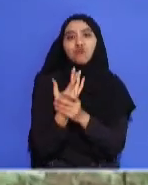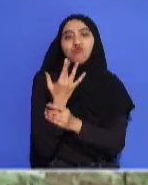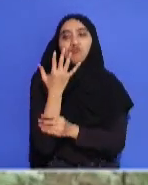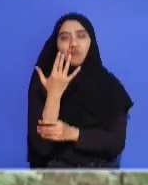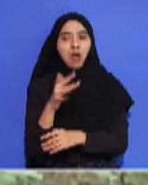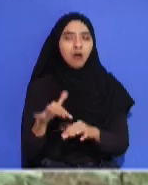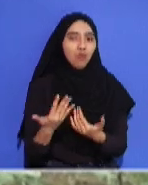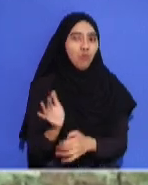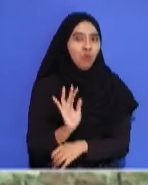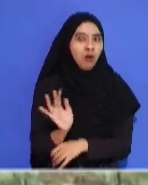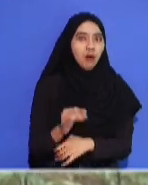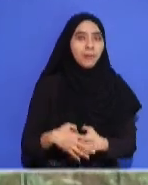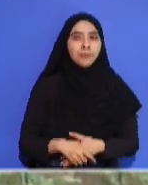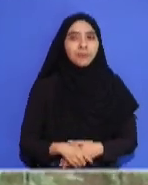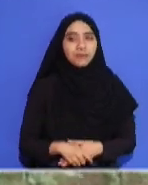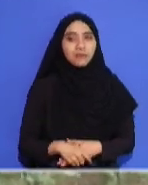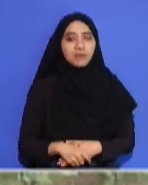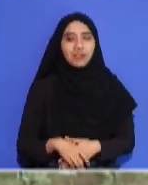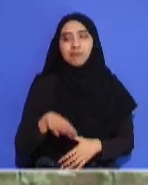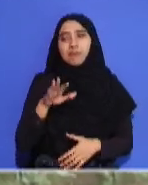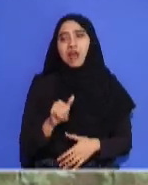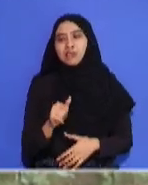Ya dari apa?